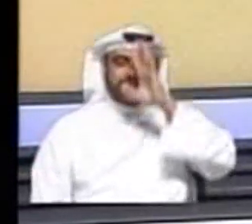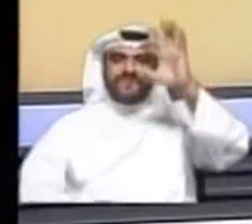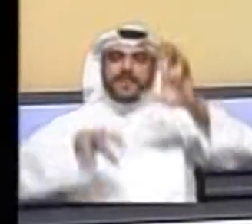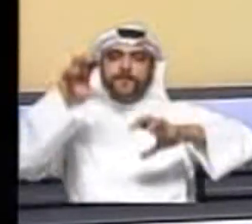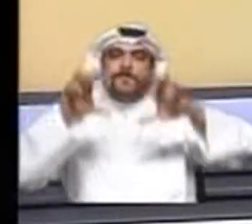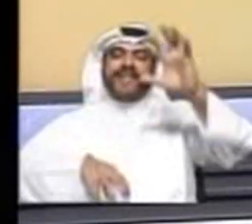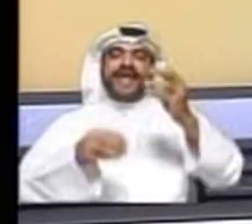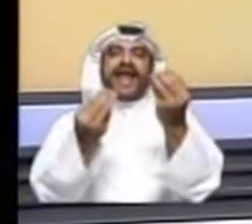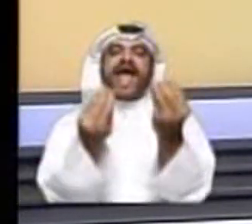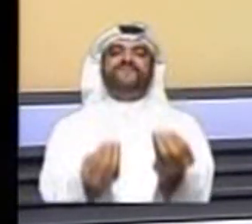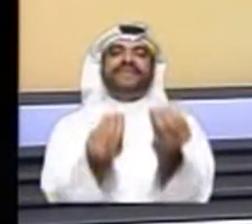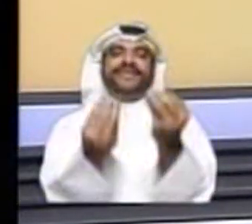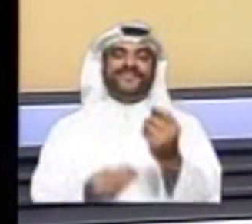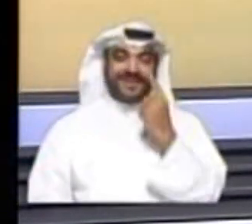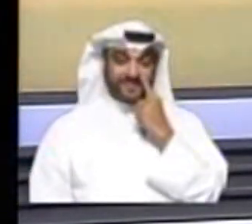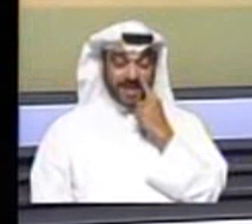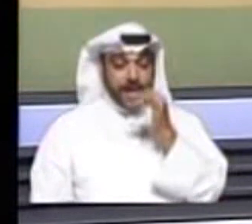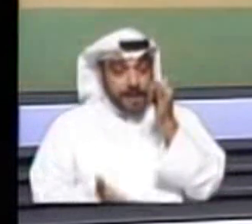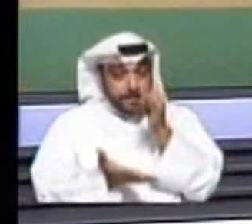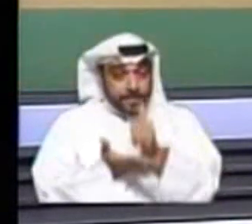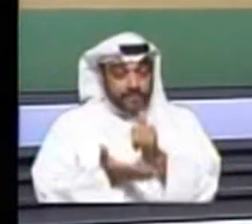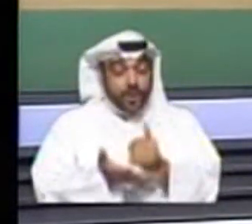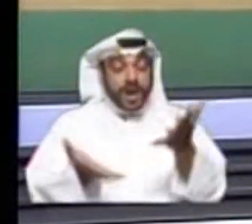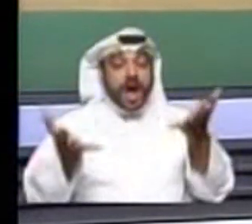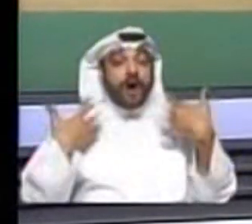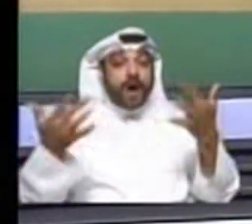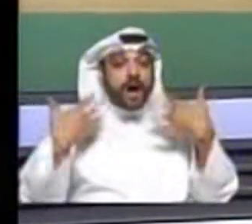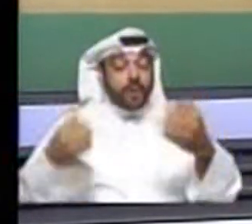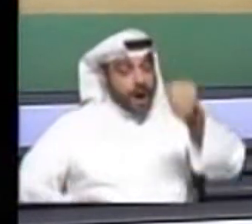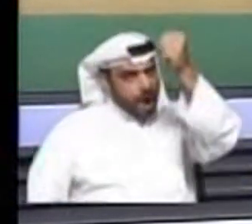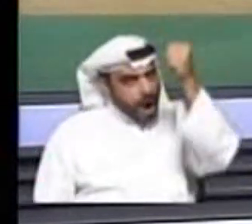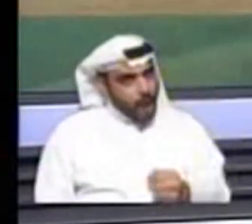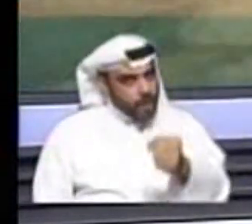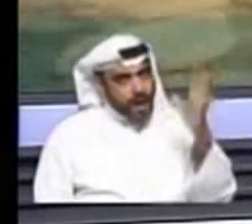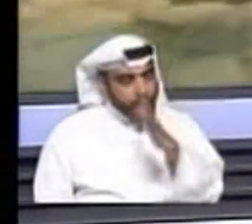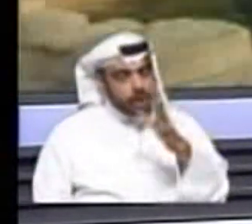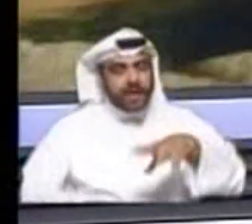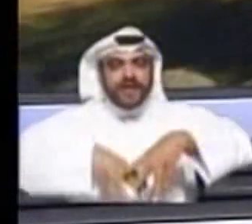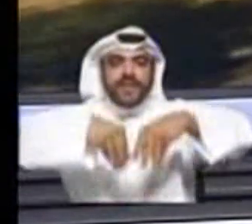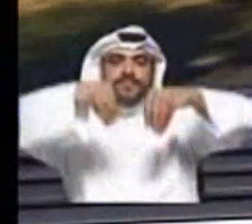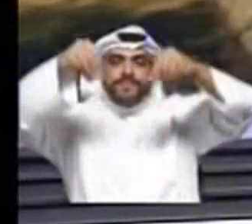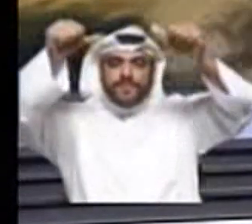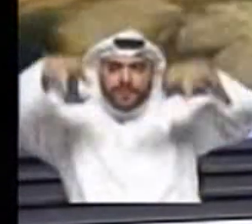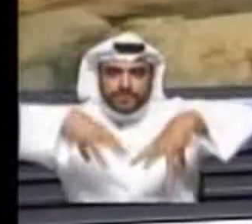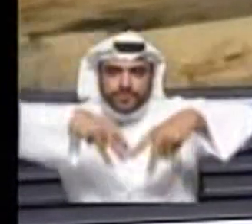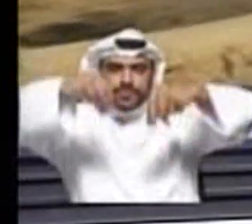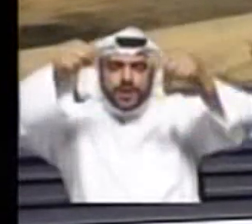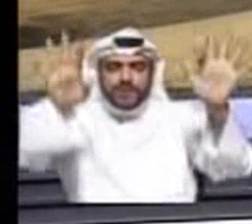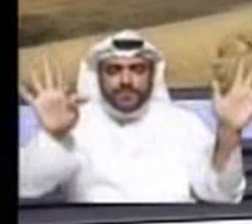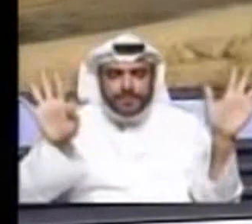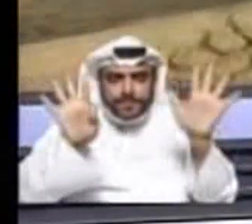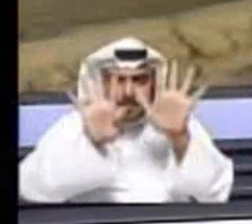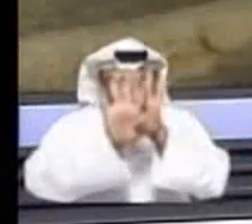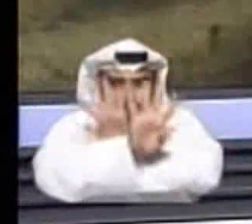مئوية. أيضا نشاط الرياح راح يتسبب بإثارة بعض الأتربة والغبار على بعض المناطق اللي راح يتسبب أيضا بتدني وتراجع في مدى الرؤية